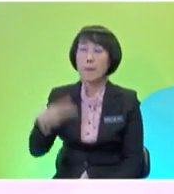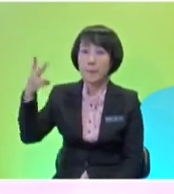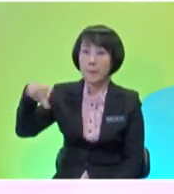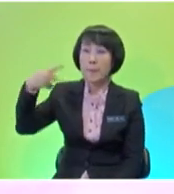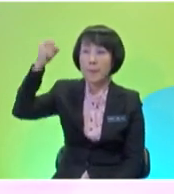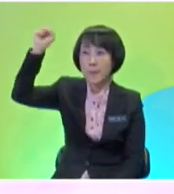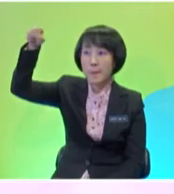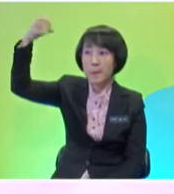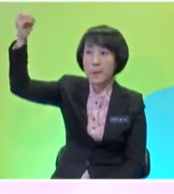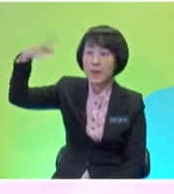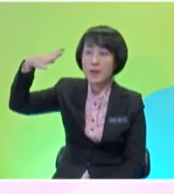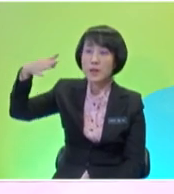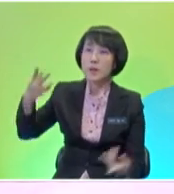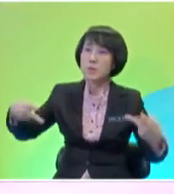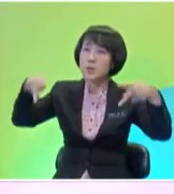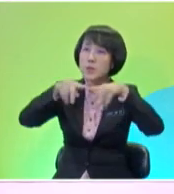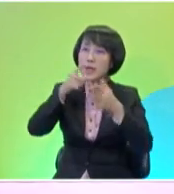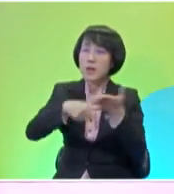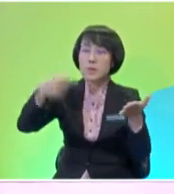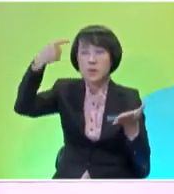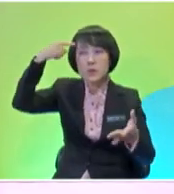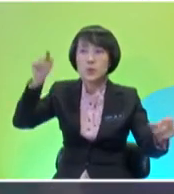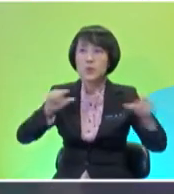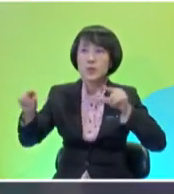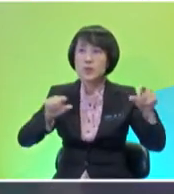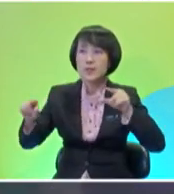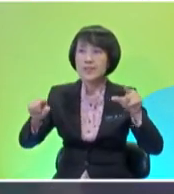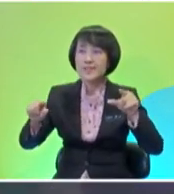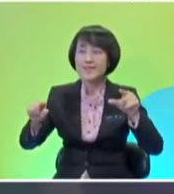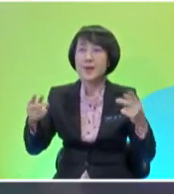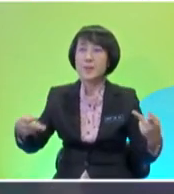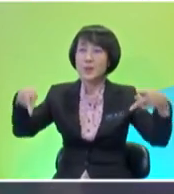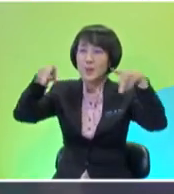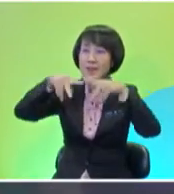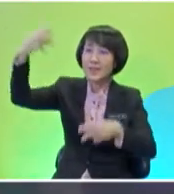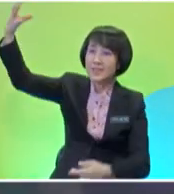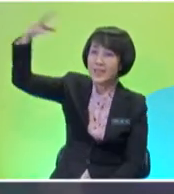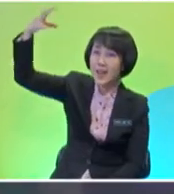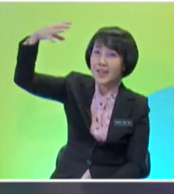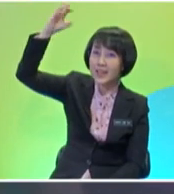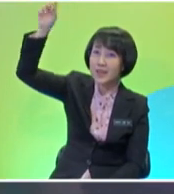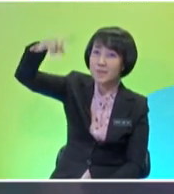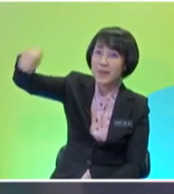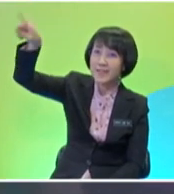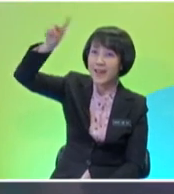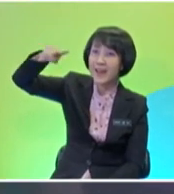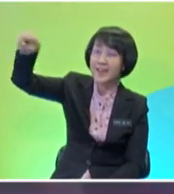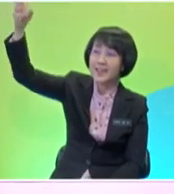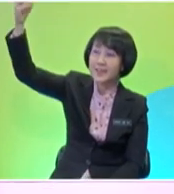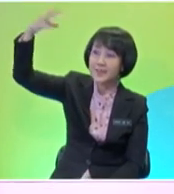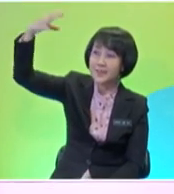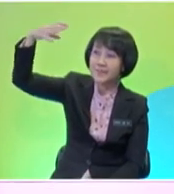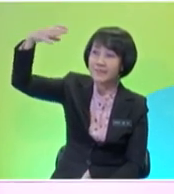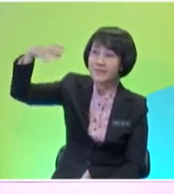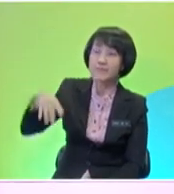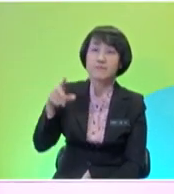Okey, kita perlukan apa untuk menggerakkan dia? Kita perlukan dia cahaya matahari. Okey, bila cahaya matahari bermaksud kita kena pergi